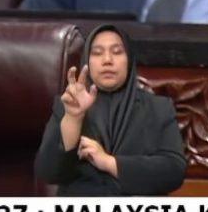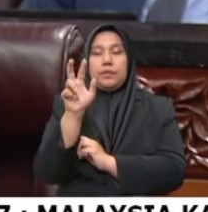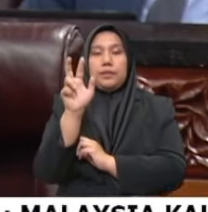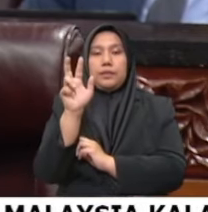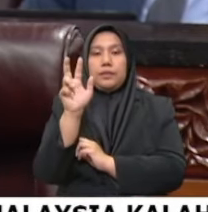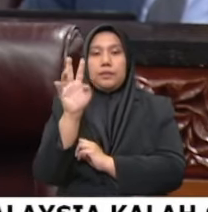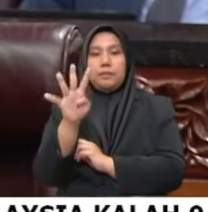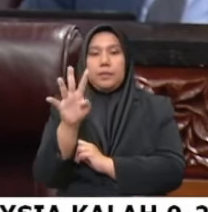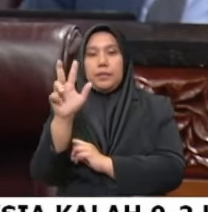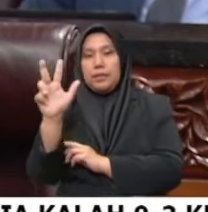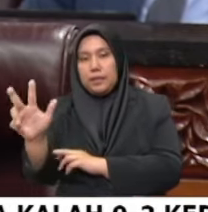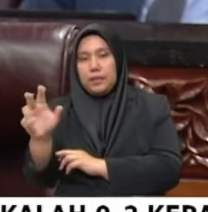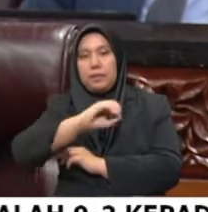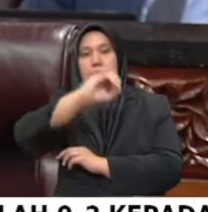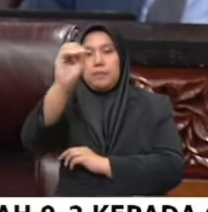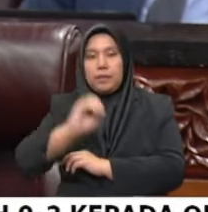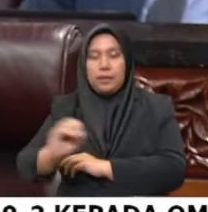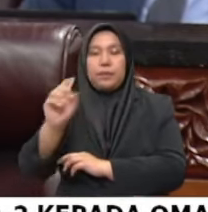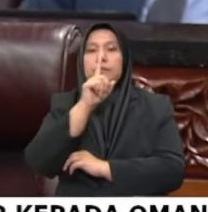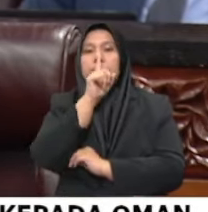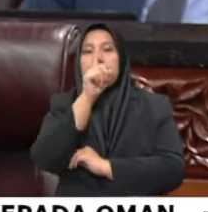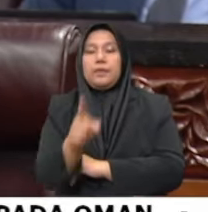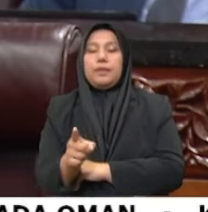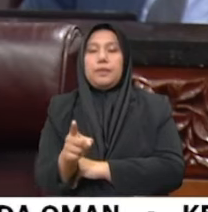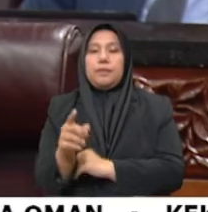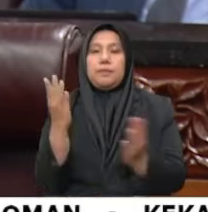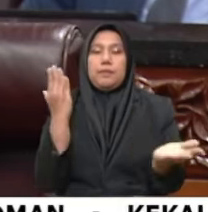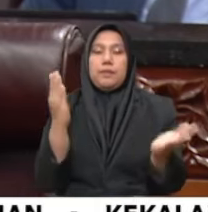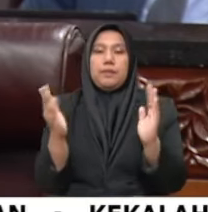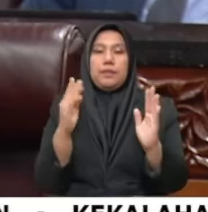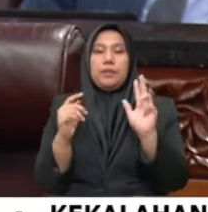42.43% sebenar berbanding dengan